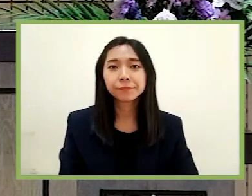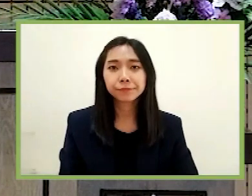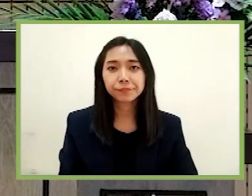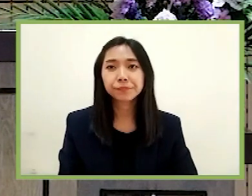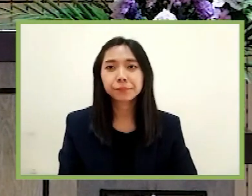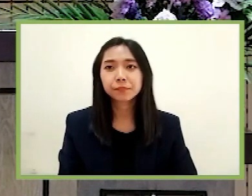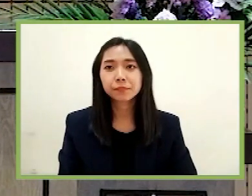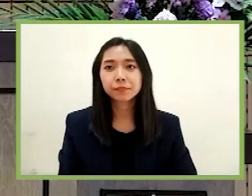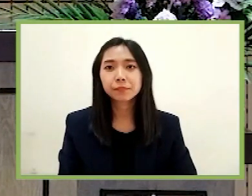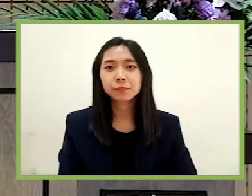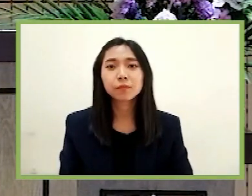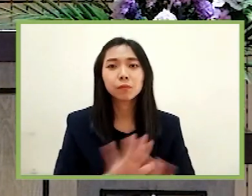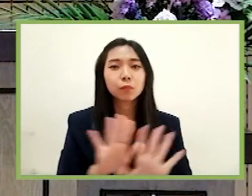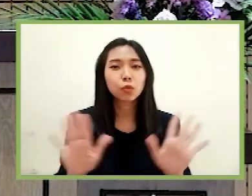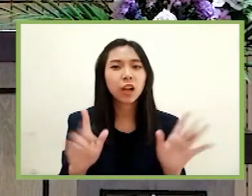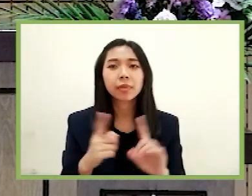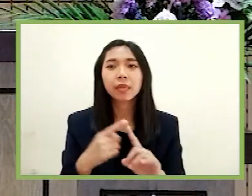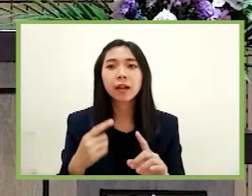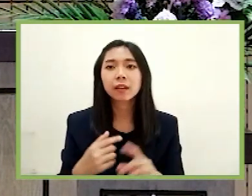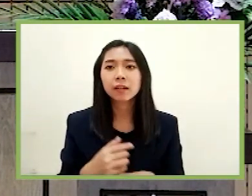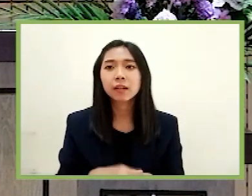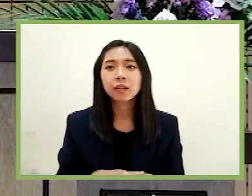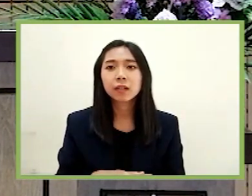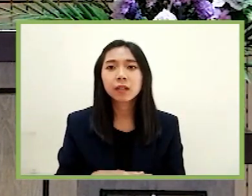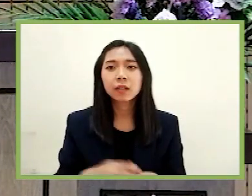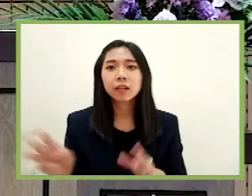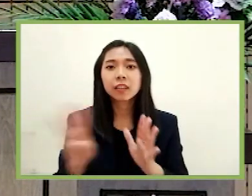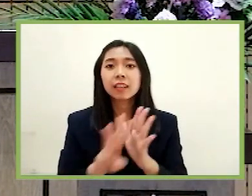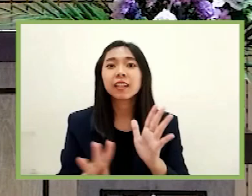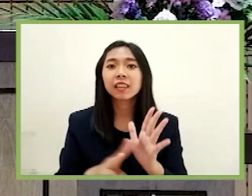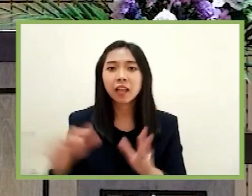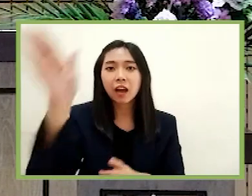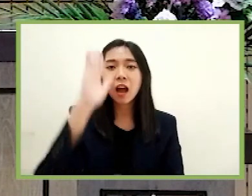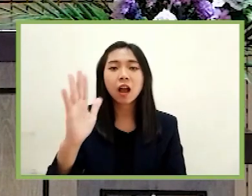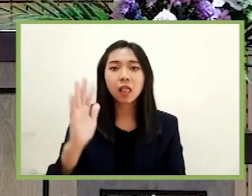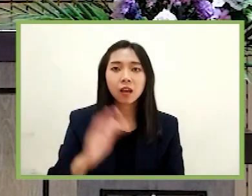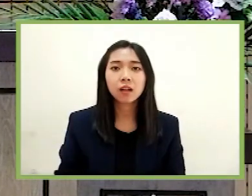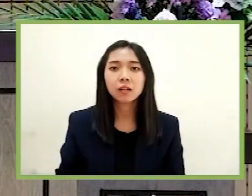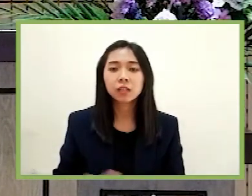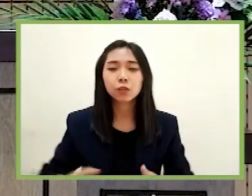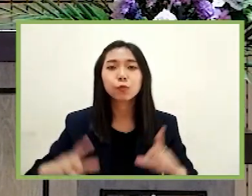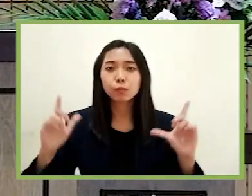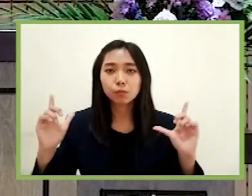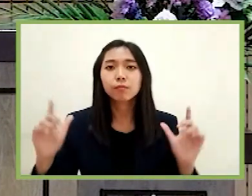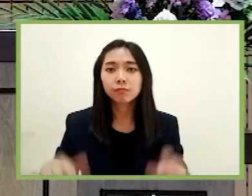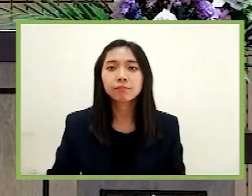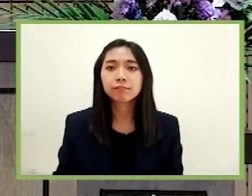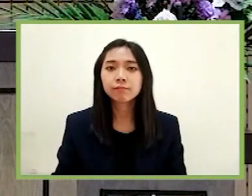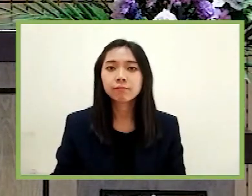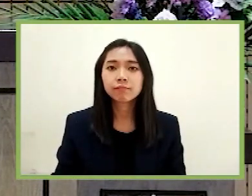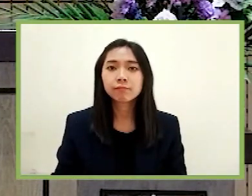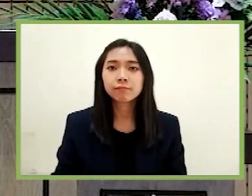bukan dengan apa yang menjadi realitas Hidup bukan